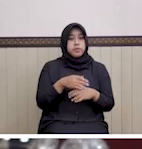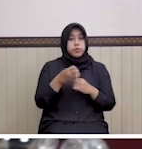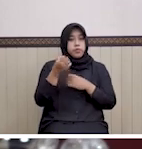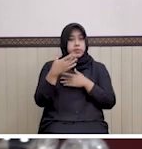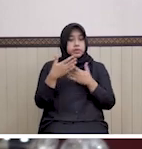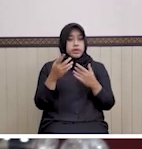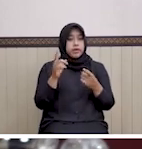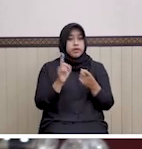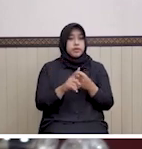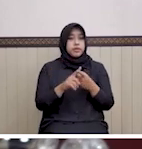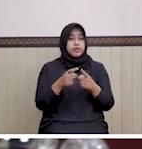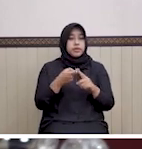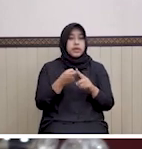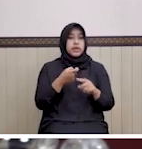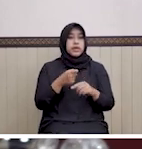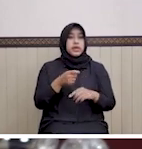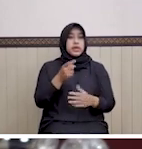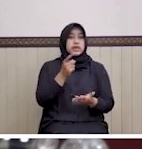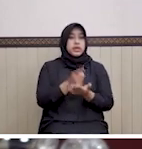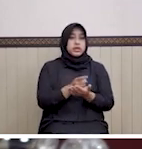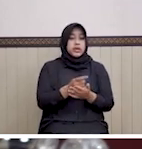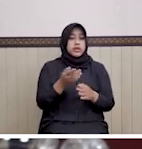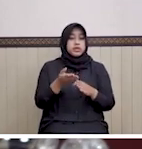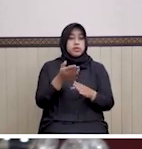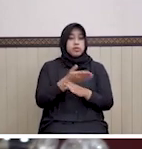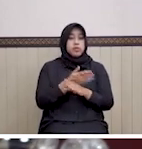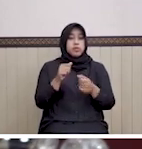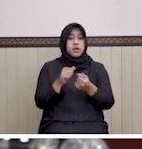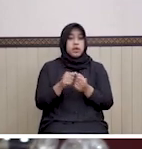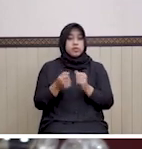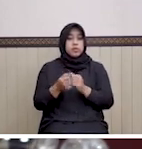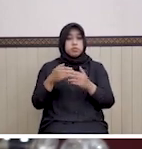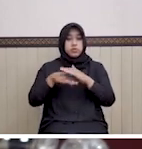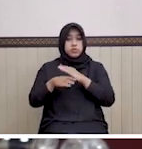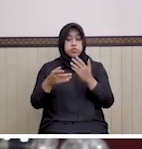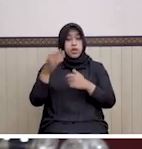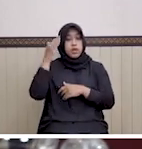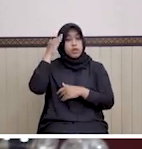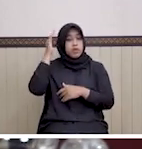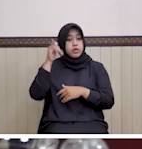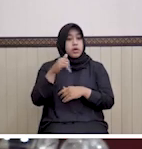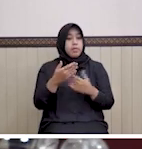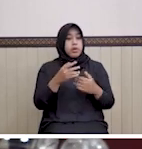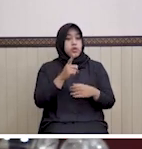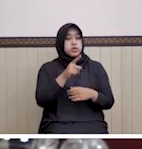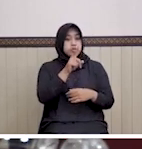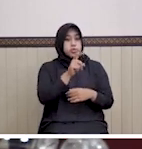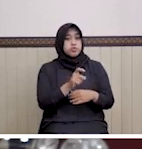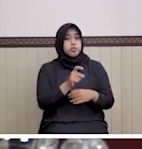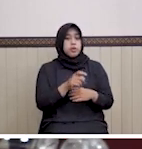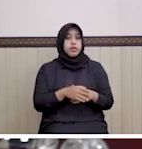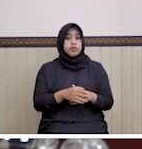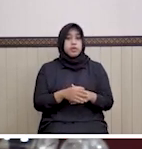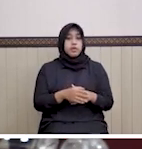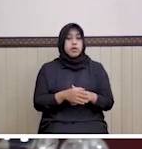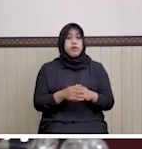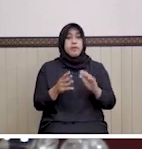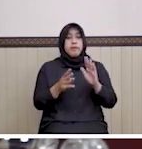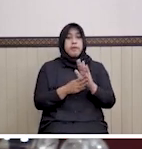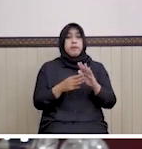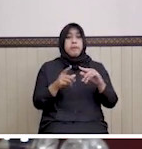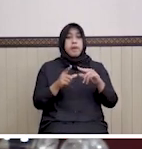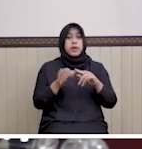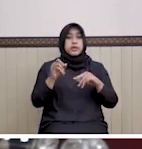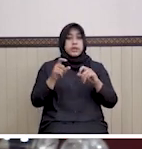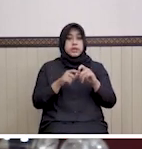informasikan adalah teman-teman dari Kejaksaan sebelum perkara itu masuk kita sudah tahu apa yang harus dibutuhkan jadi majelis